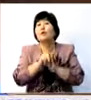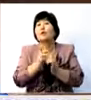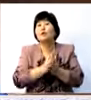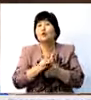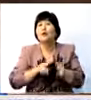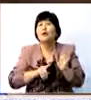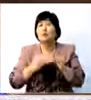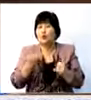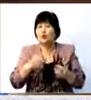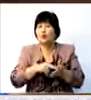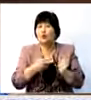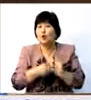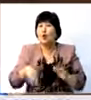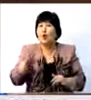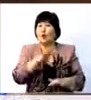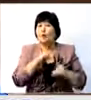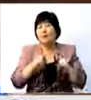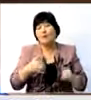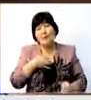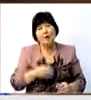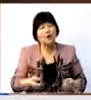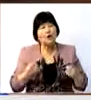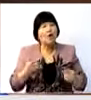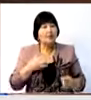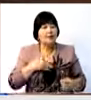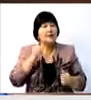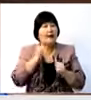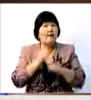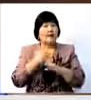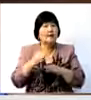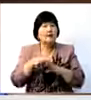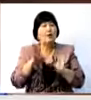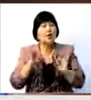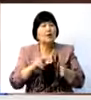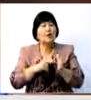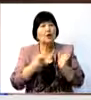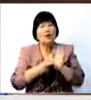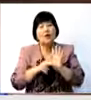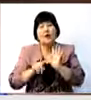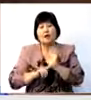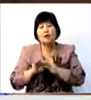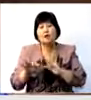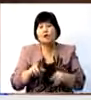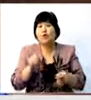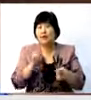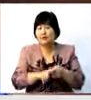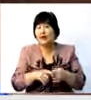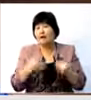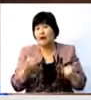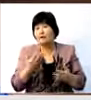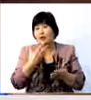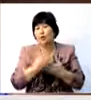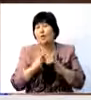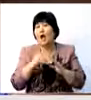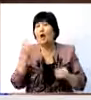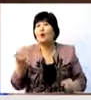енгізілді. Бұл жобалардың өңір даму үшін маңызы зор. Біз әр сала бойынша оңтайлы жобаларды іс жүзінде жүзеге асырамыз. Қазірдің өзінде